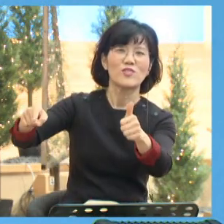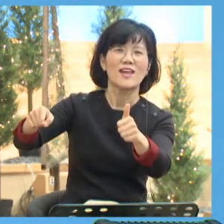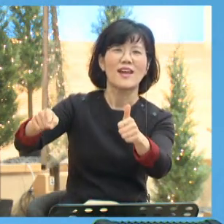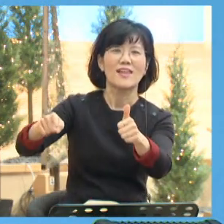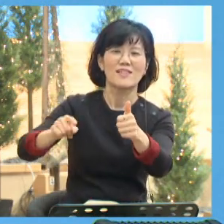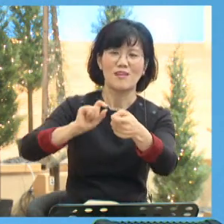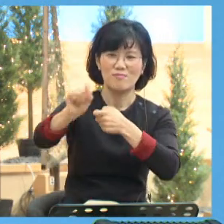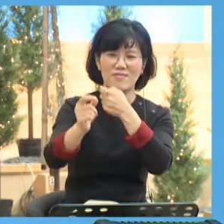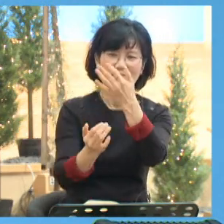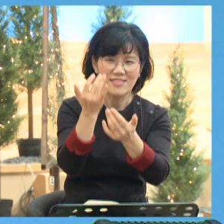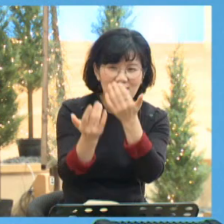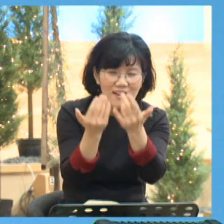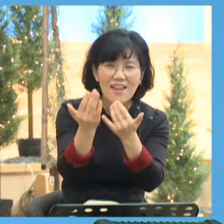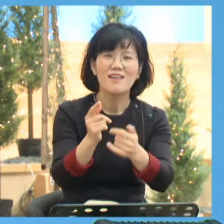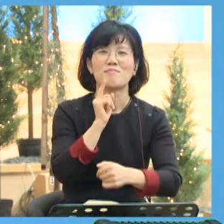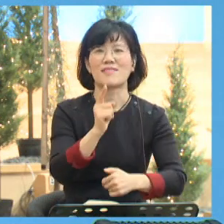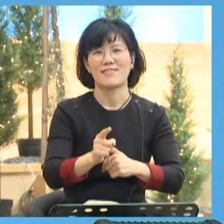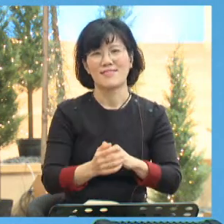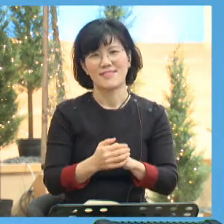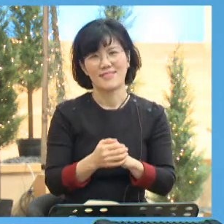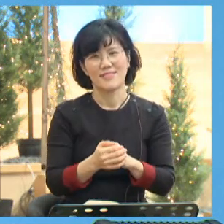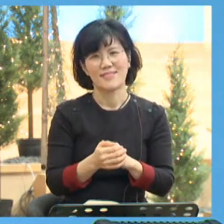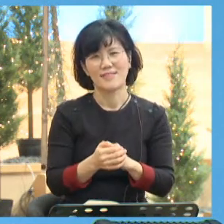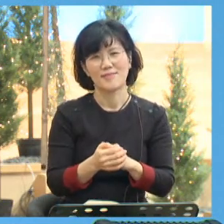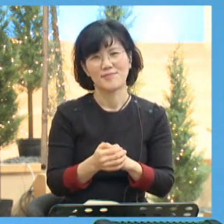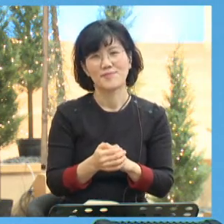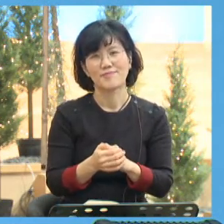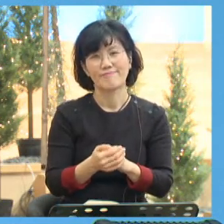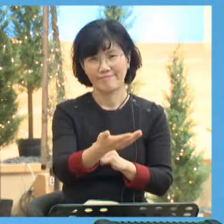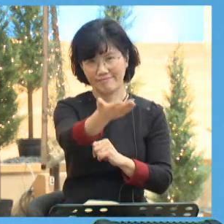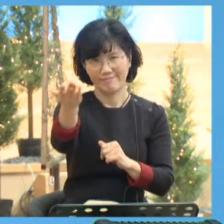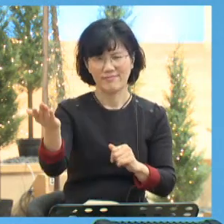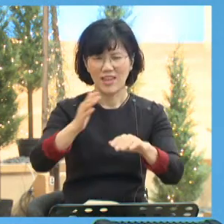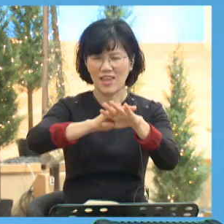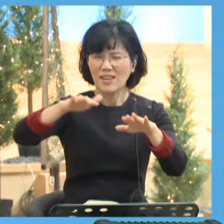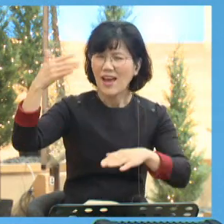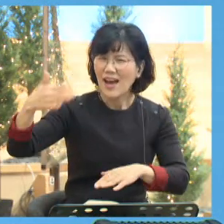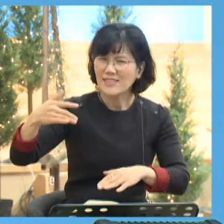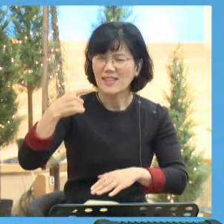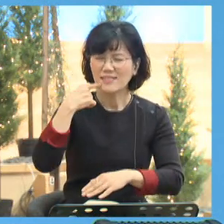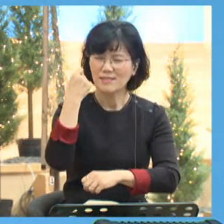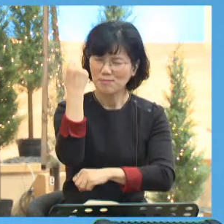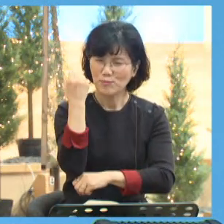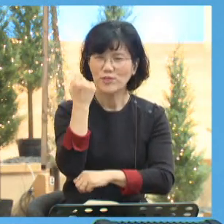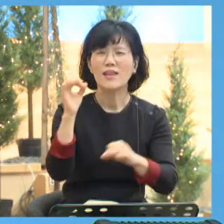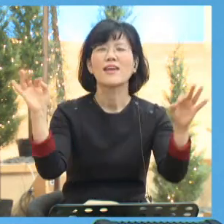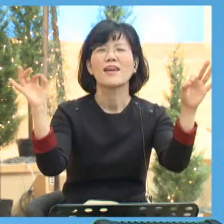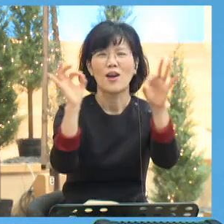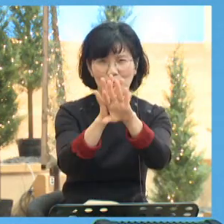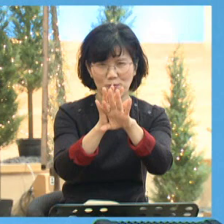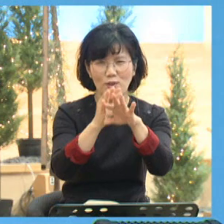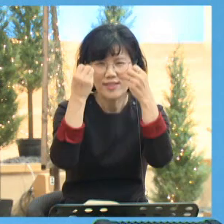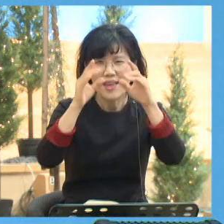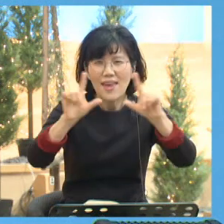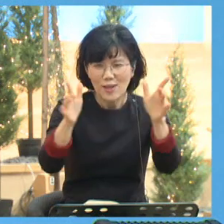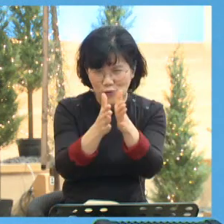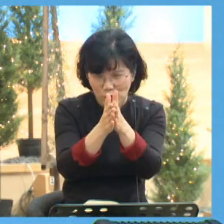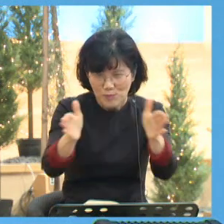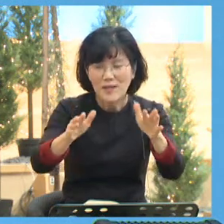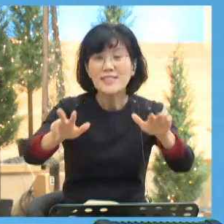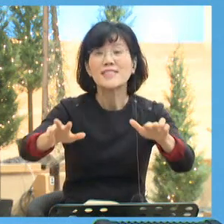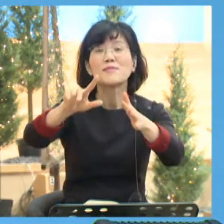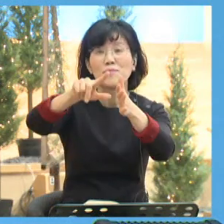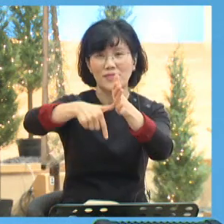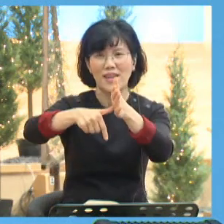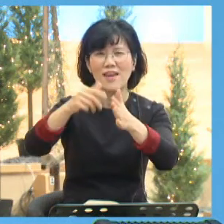적 불살라 버리겠다고 나서 여러분 해결되지 못한 쓴 뿌리가 없도록 3를 출발한 이 시점에서